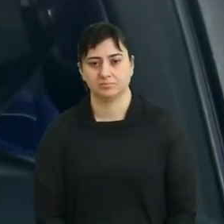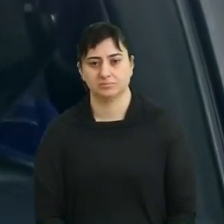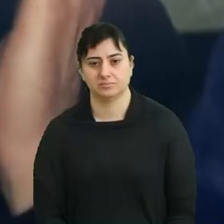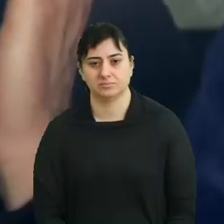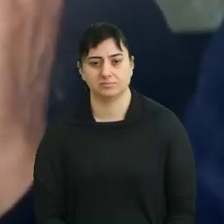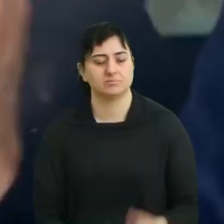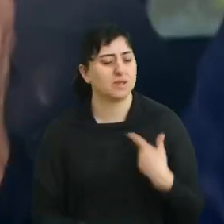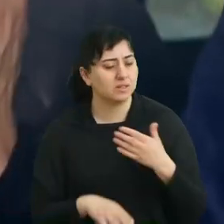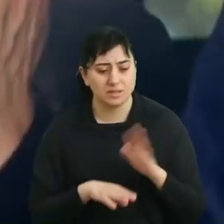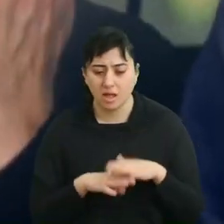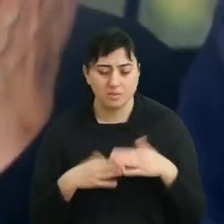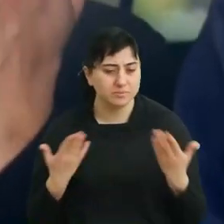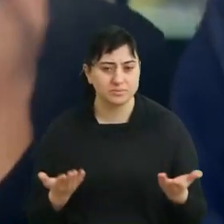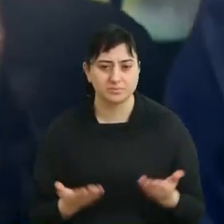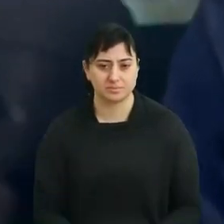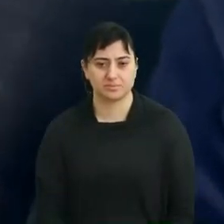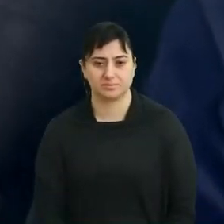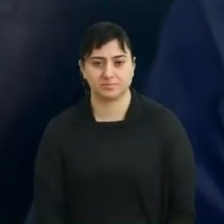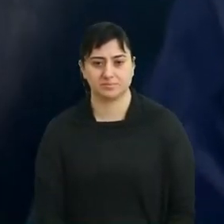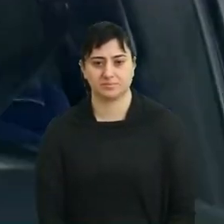Ben nasıl yaptım bunu?